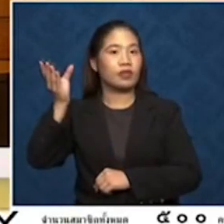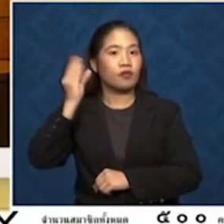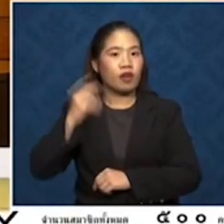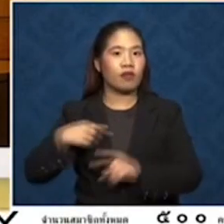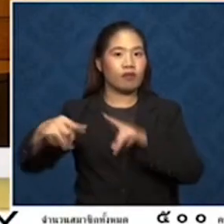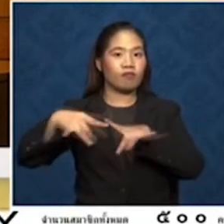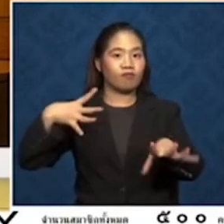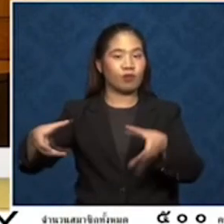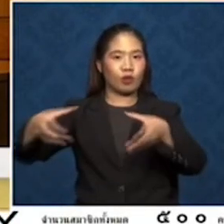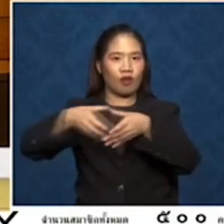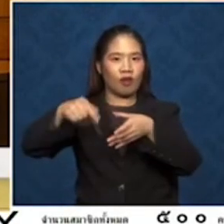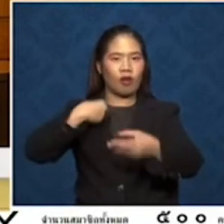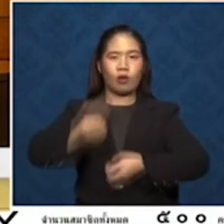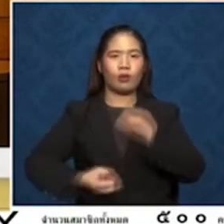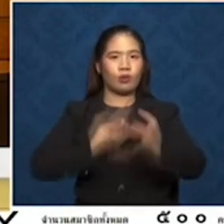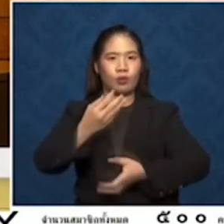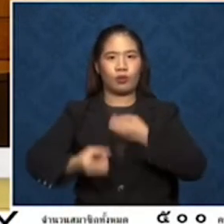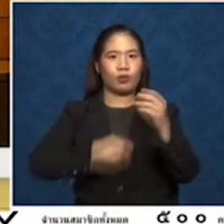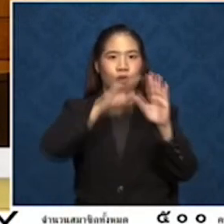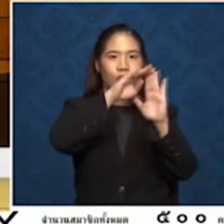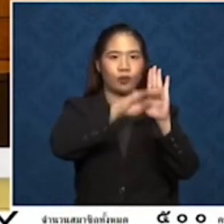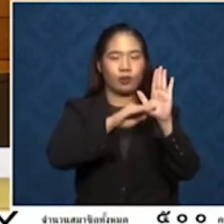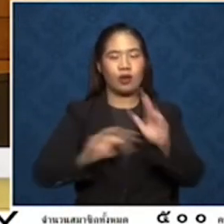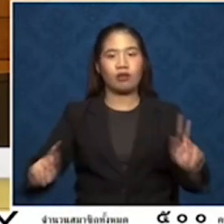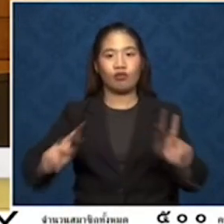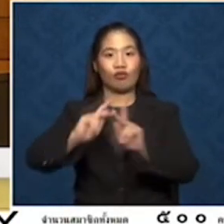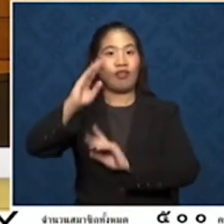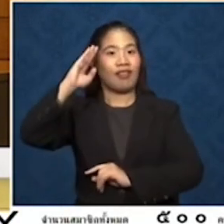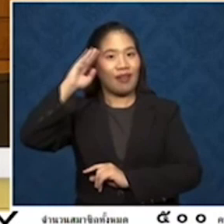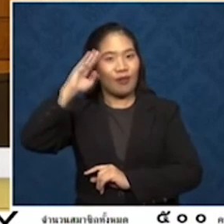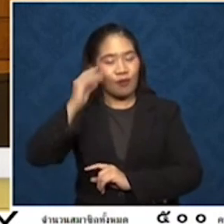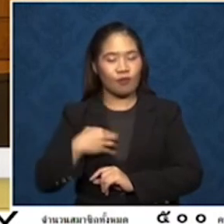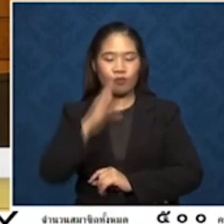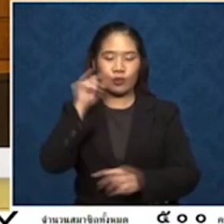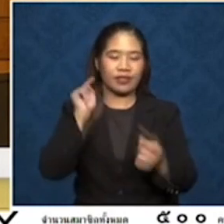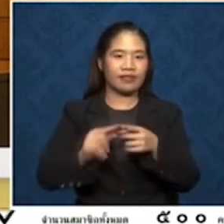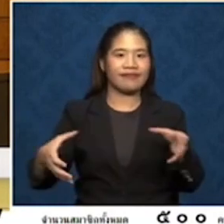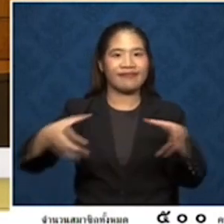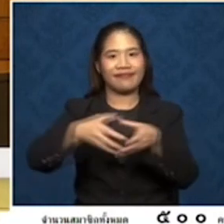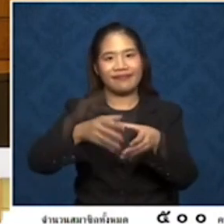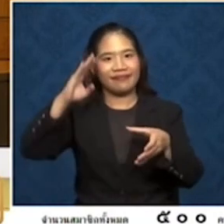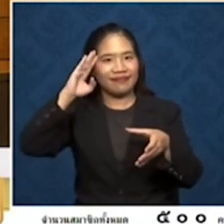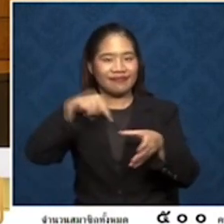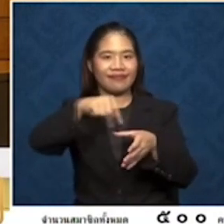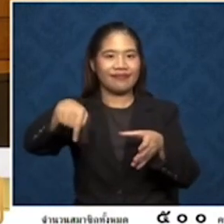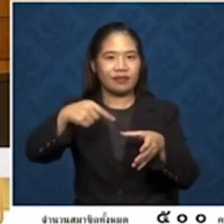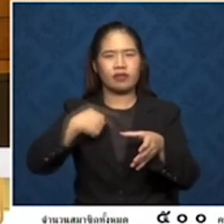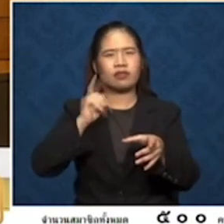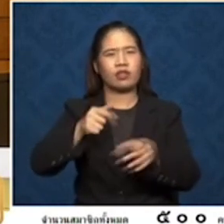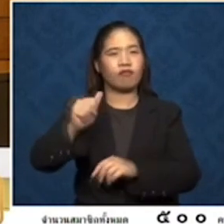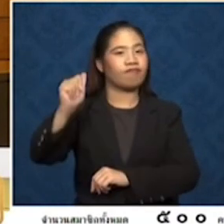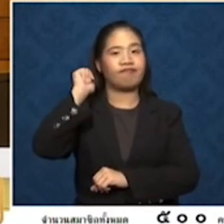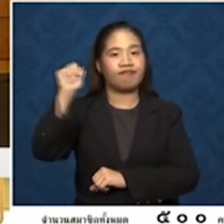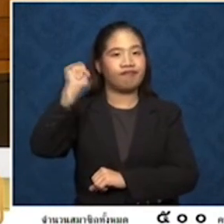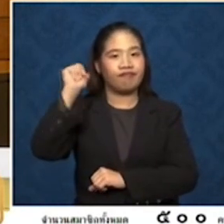จารย์เรื่องของกระทรวงกลาโหมนะครับเรื่องของกองทัพก็จริงๆแล้วก็เรื่องเดิมๆนะครับ